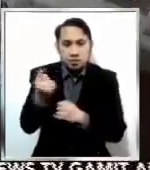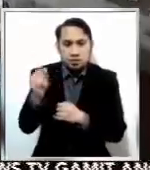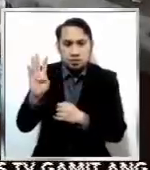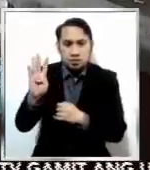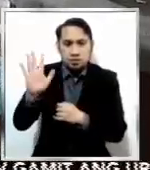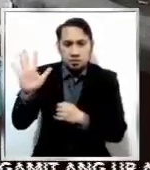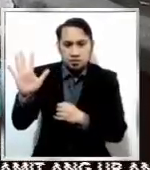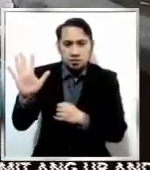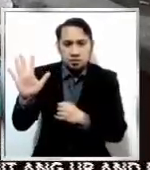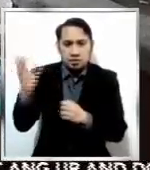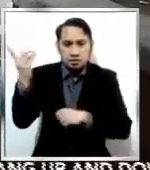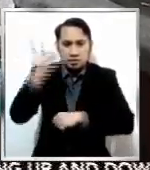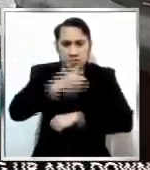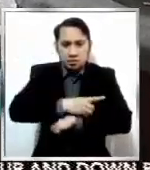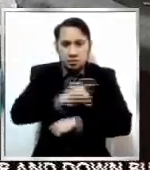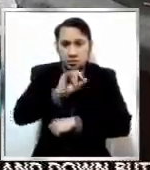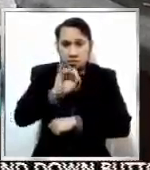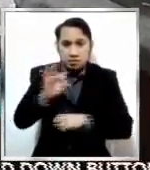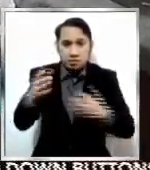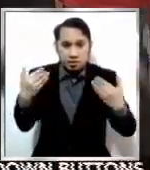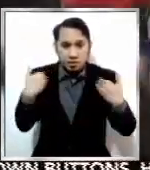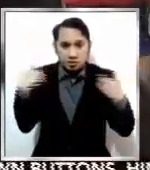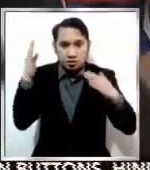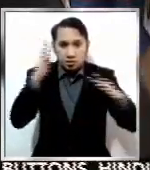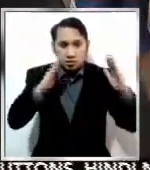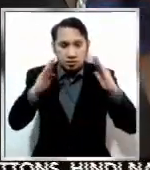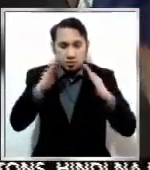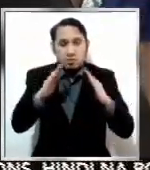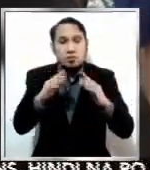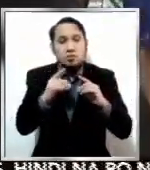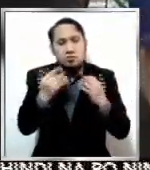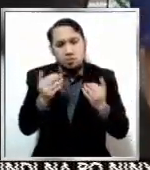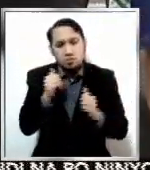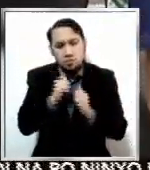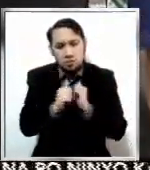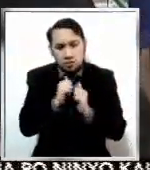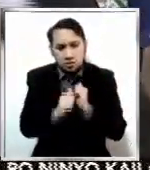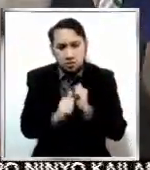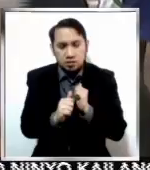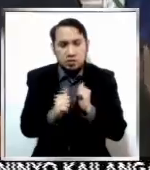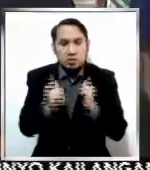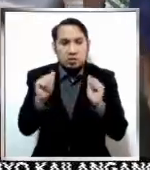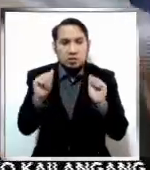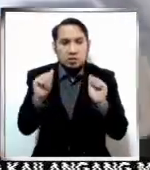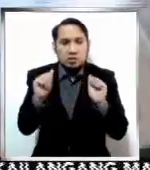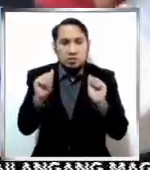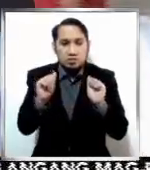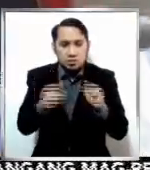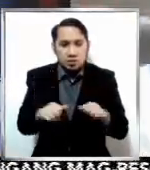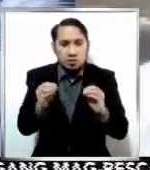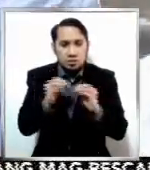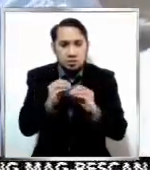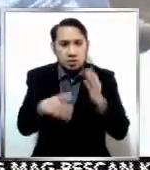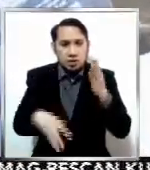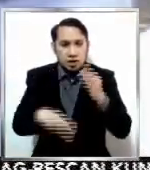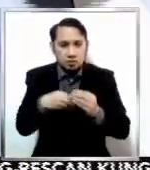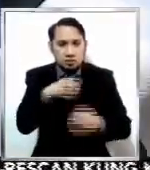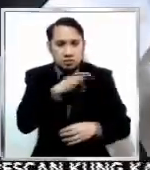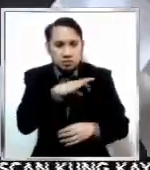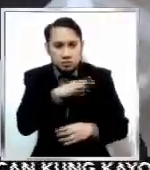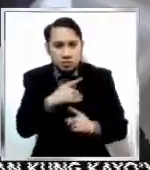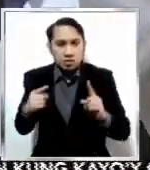pasyente kung may state of calamity. Kaya kung tutuusin, pwedeng palawigin ang benepisyong ito hanggang September